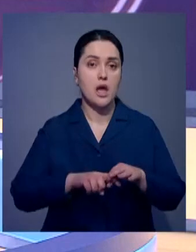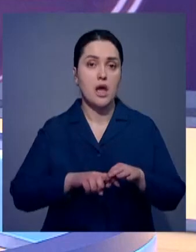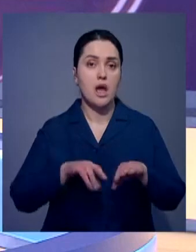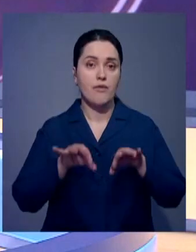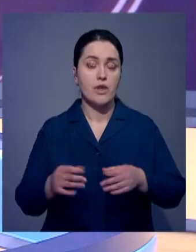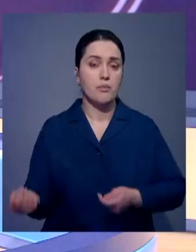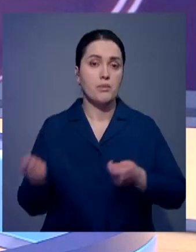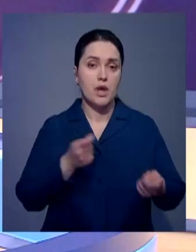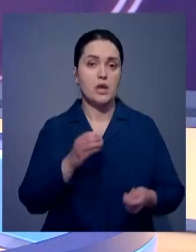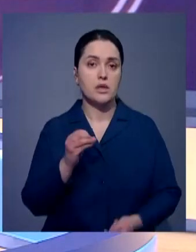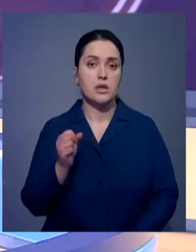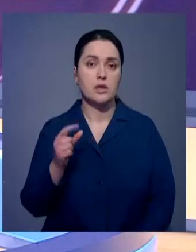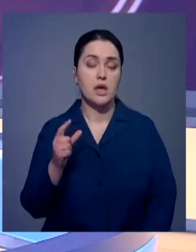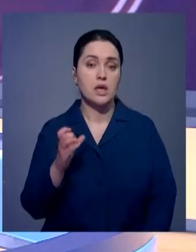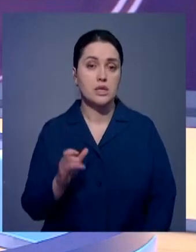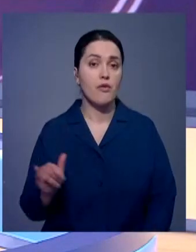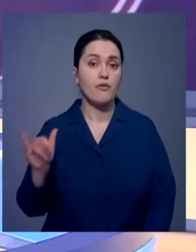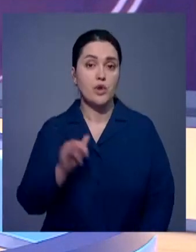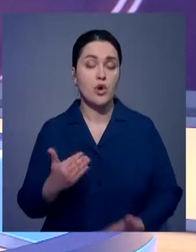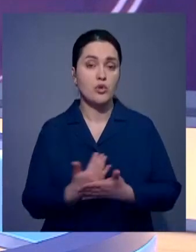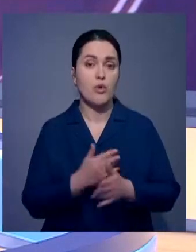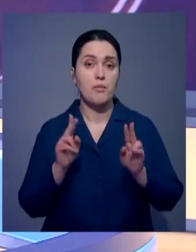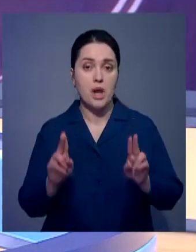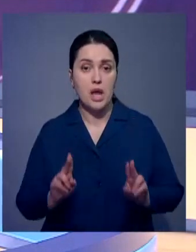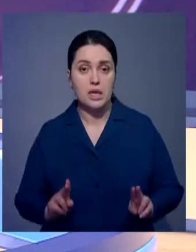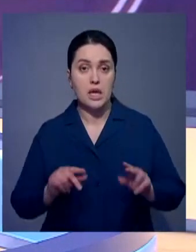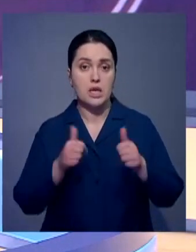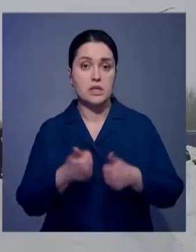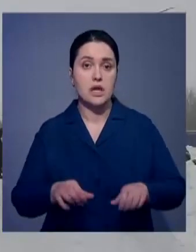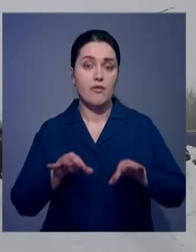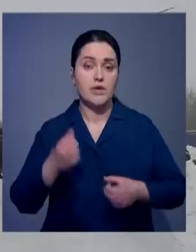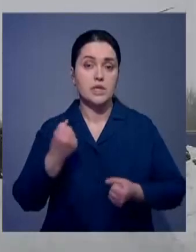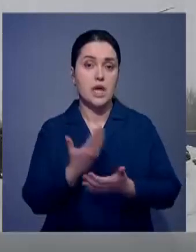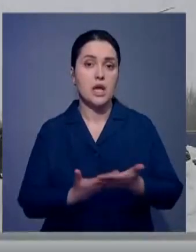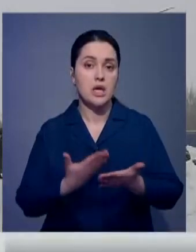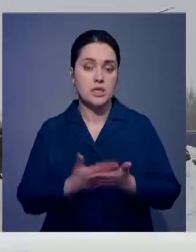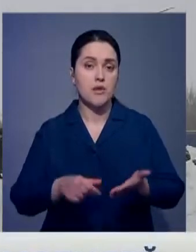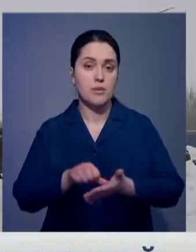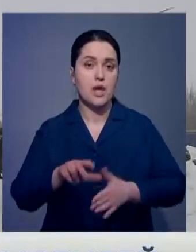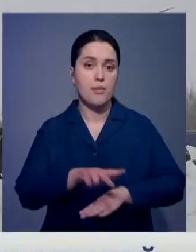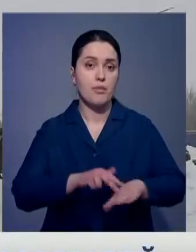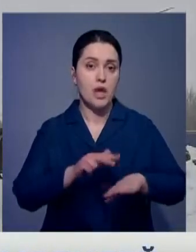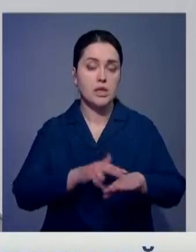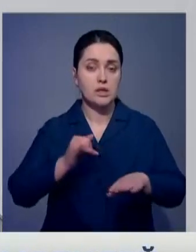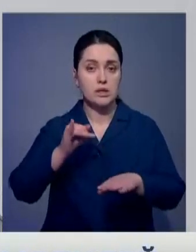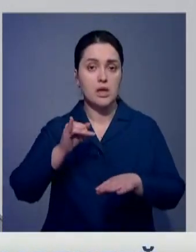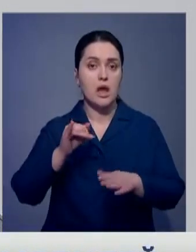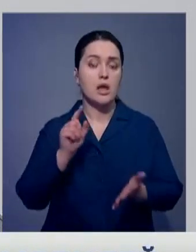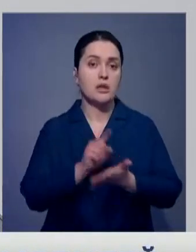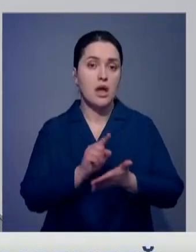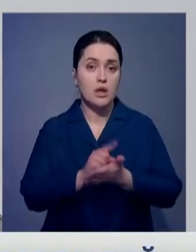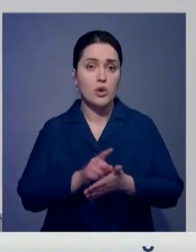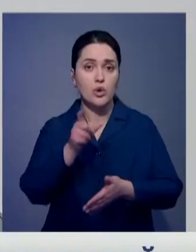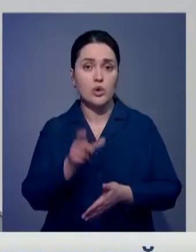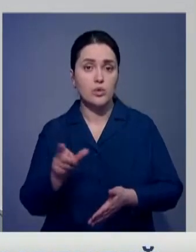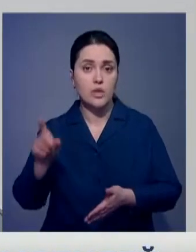авто, привезенных из стран ЕАЭС. В Уральске новые правила регистрации автомобилей водителям разъясняют представители полиции и органов госдоходов. Люди